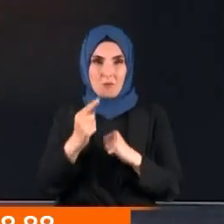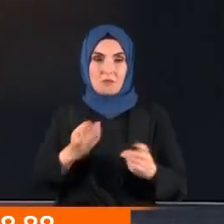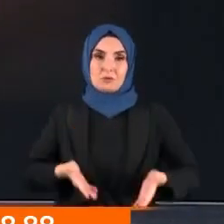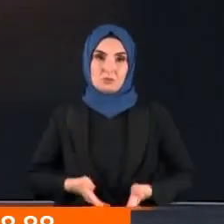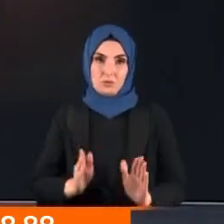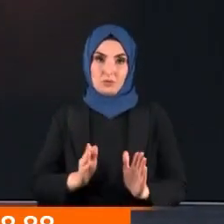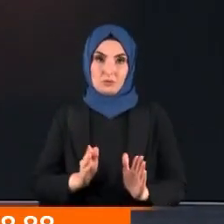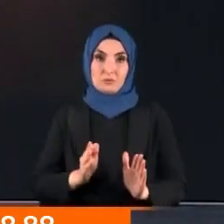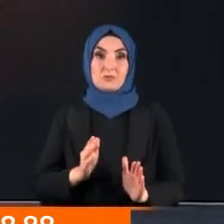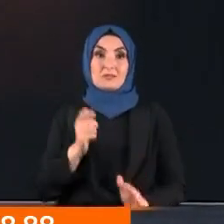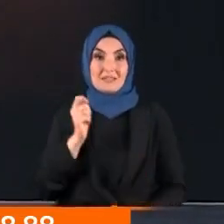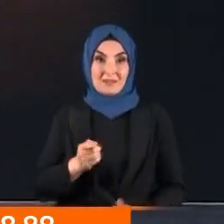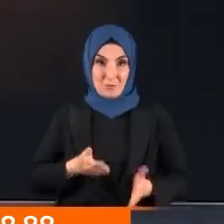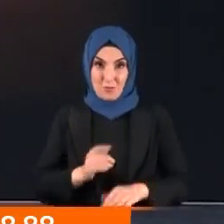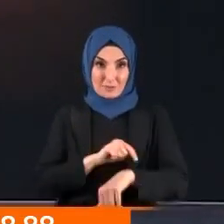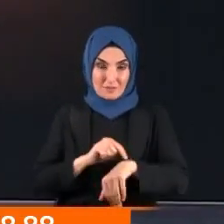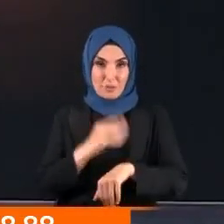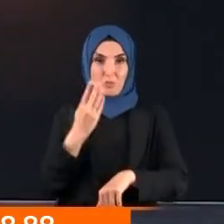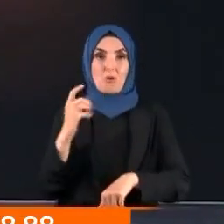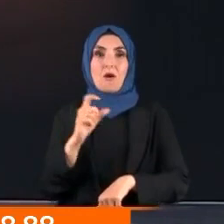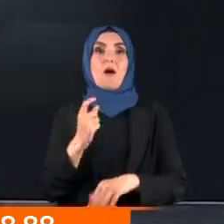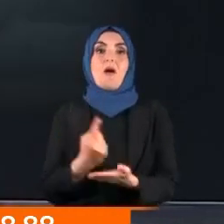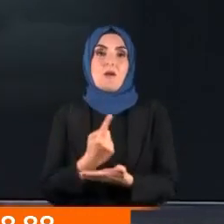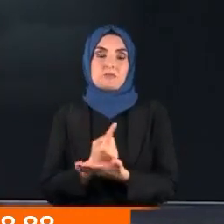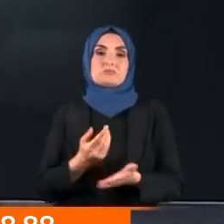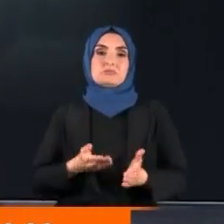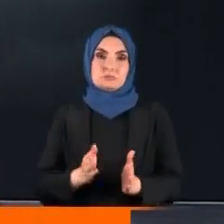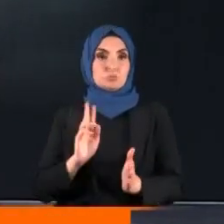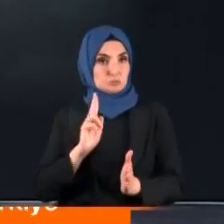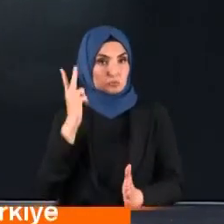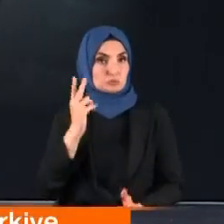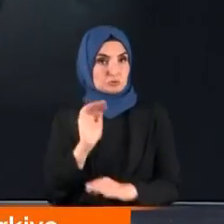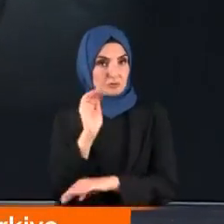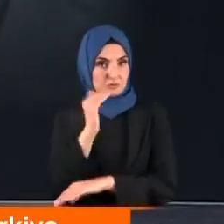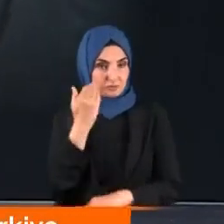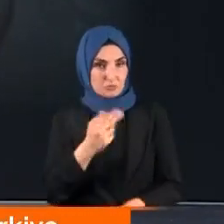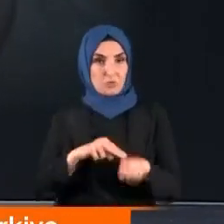vardı. Yaşaması ise mucizeydi. Ancak o mucize kök hücre nakliyle